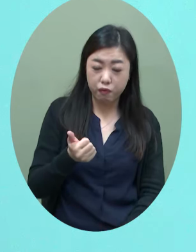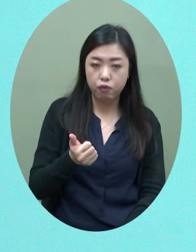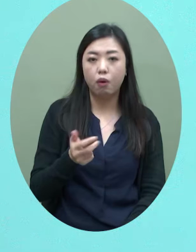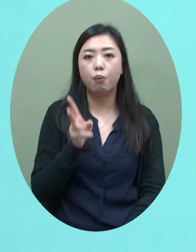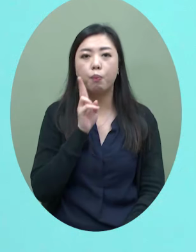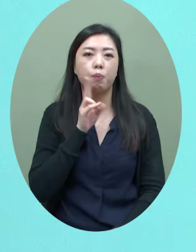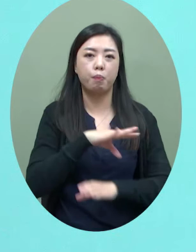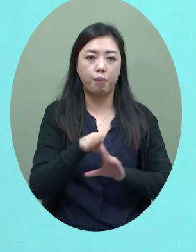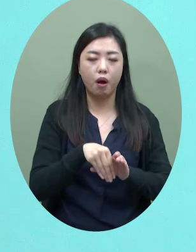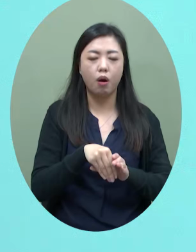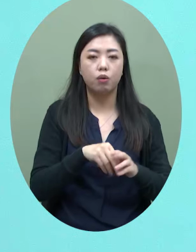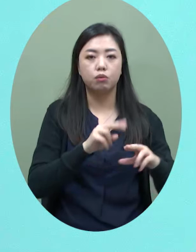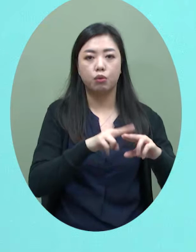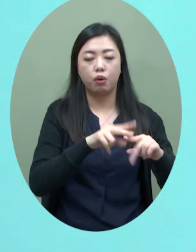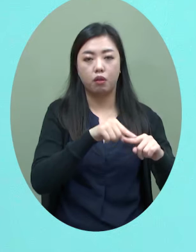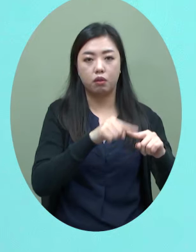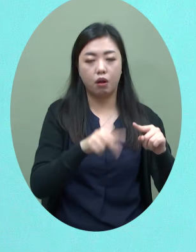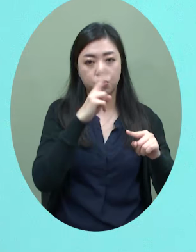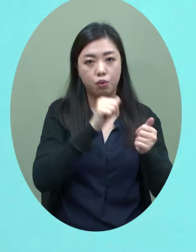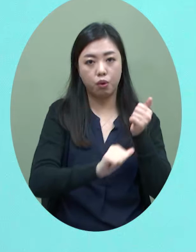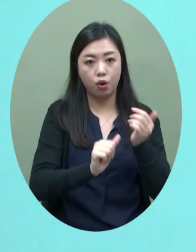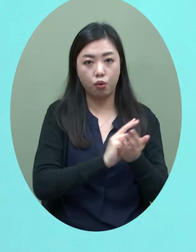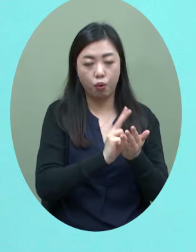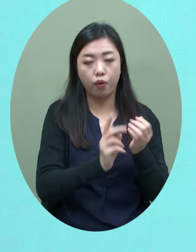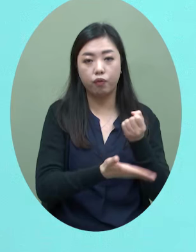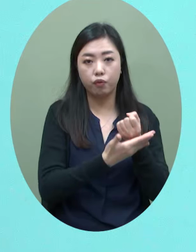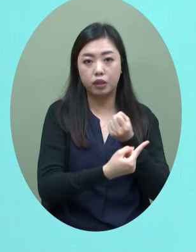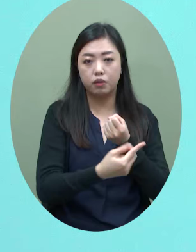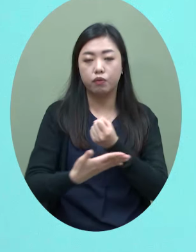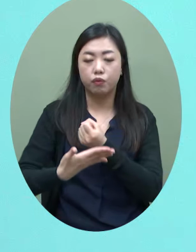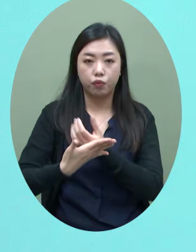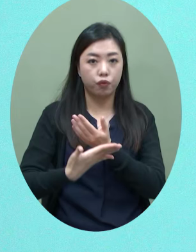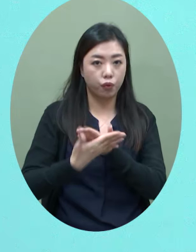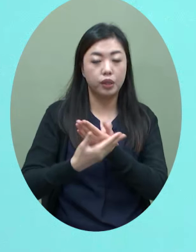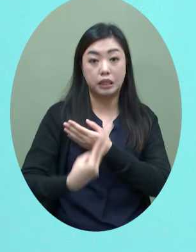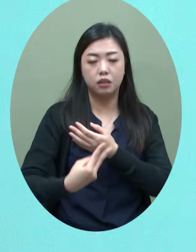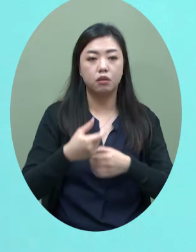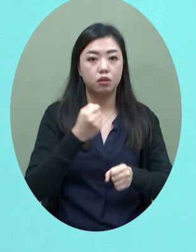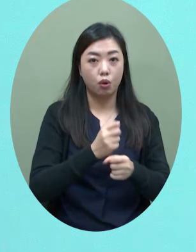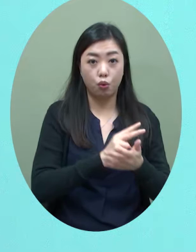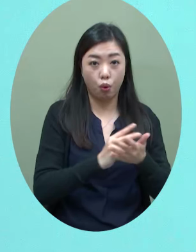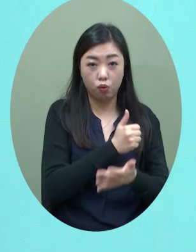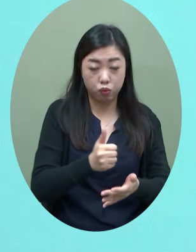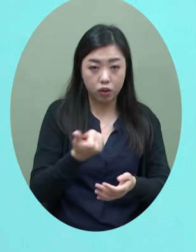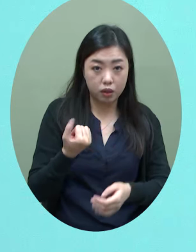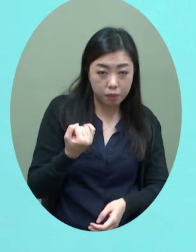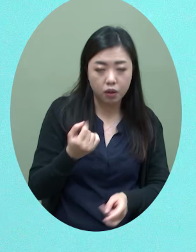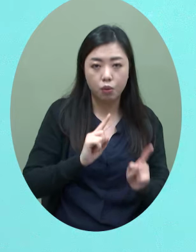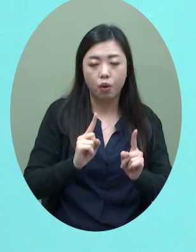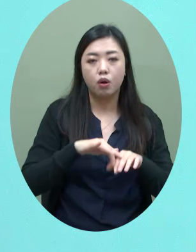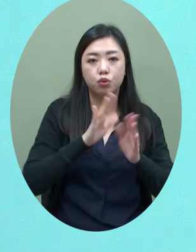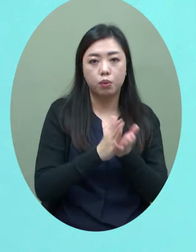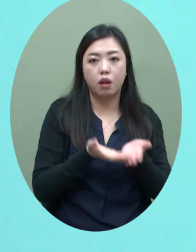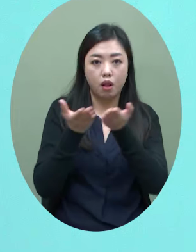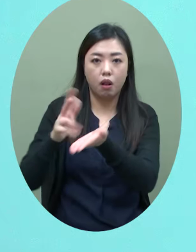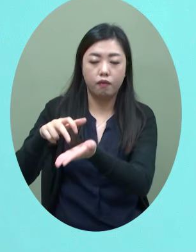國人大常委會修訂附件一、附件二？香港特區即係由政府提交立法會審議通